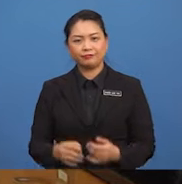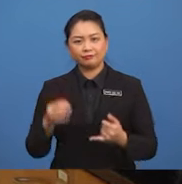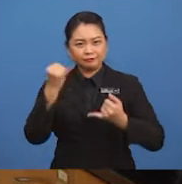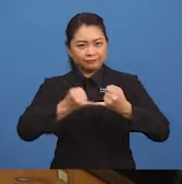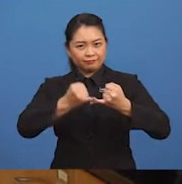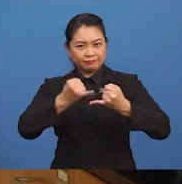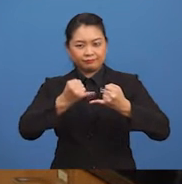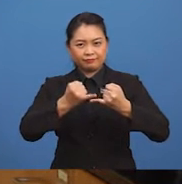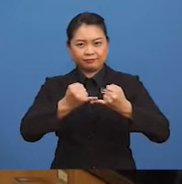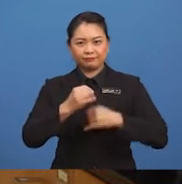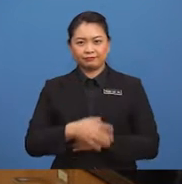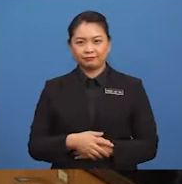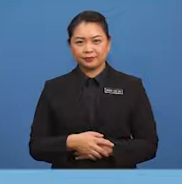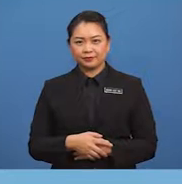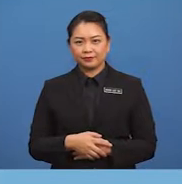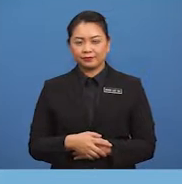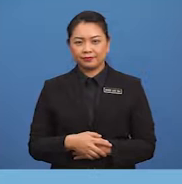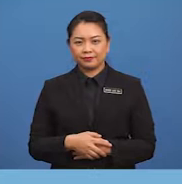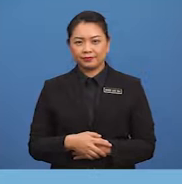Soalan yang terakhir untuk hari ini.